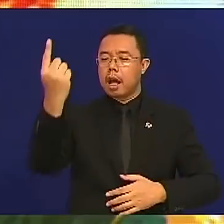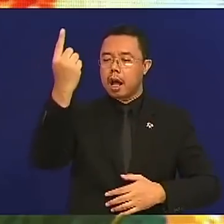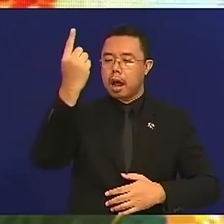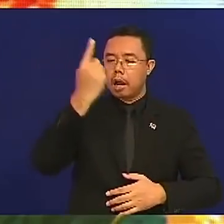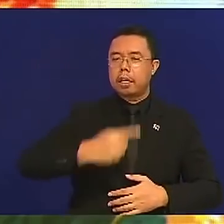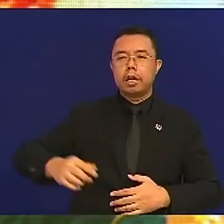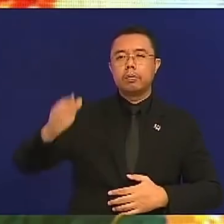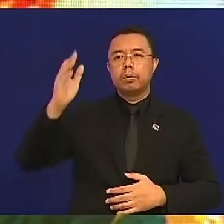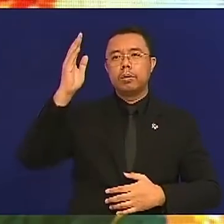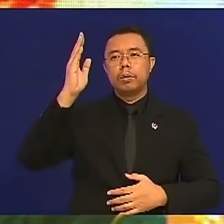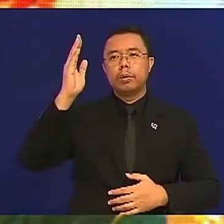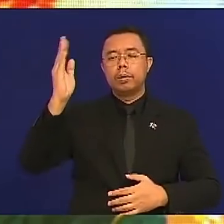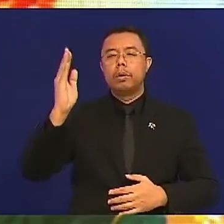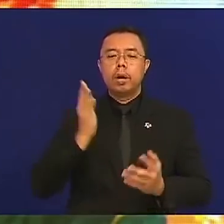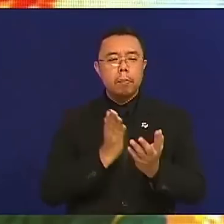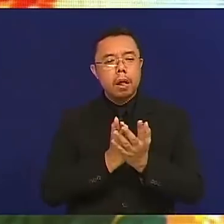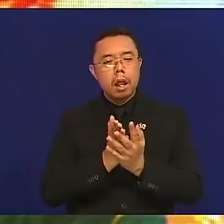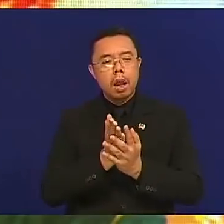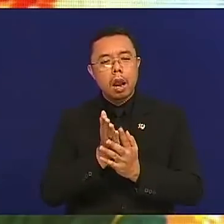menyatakan hadir-Mu